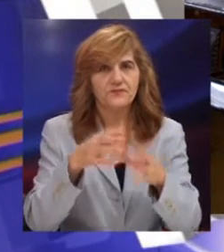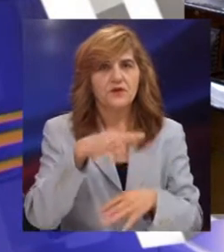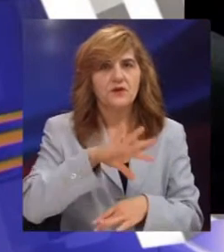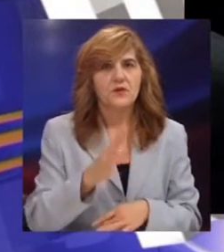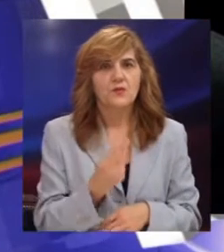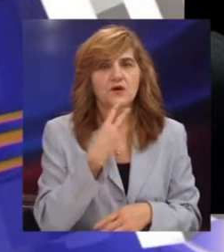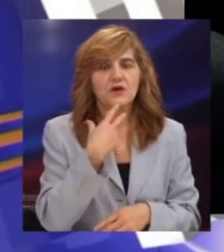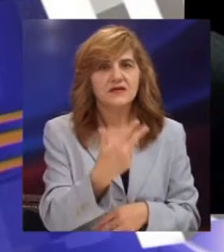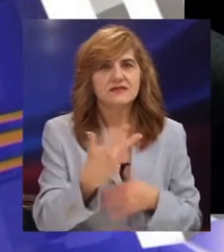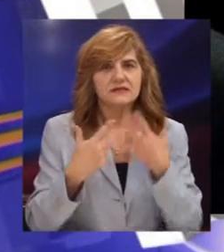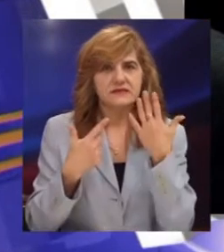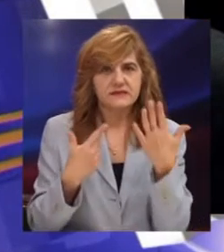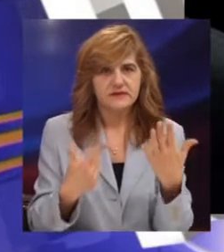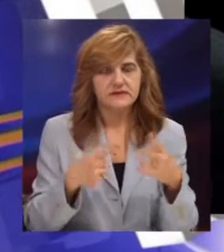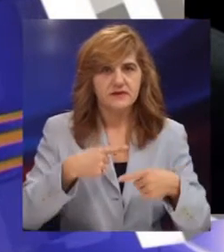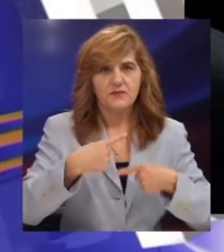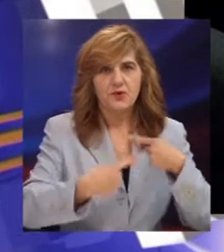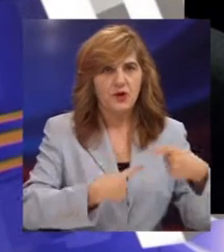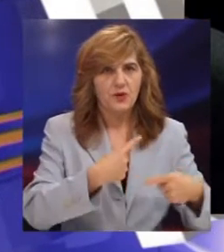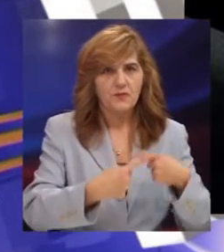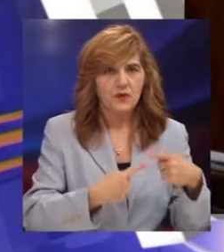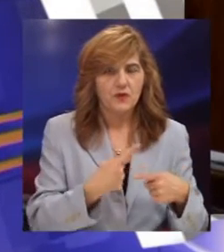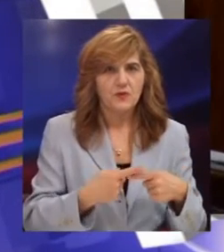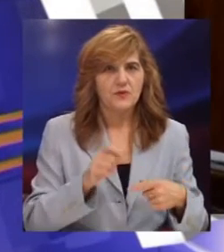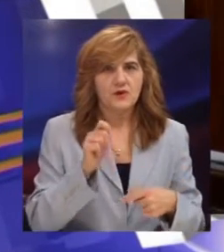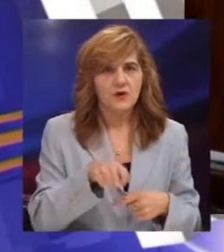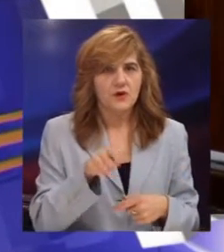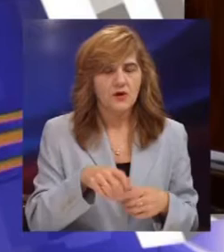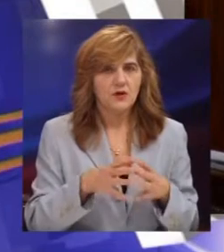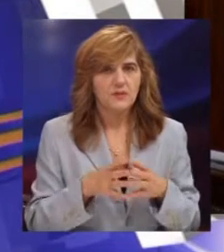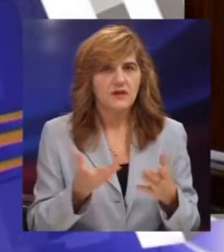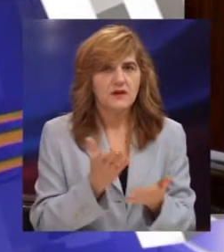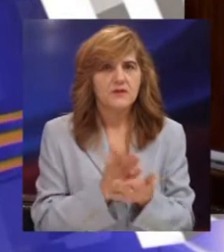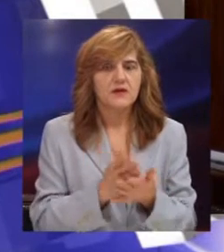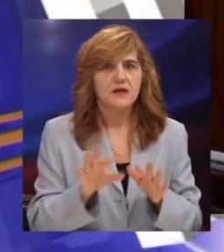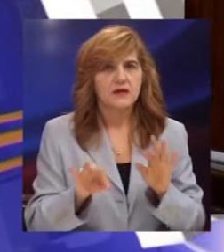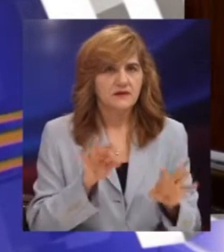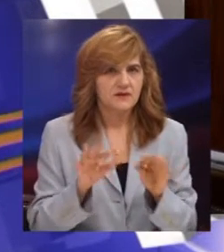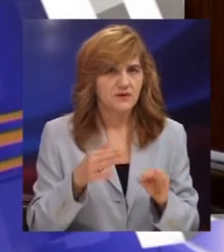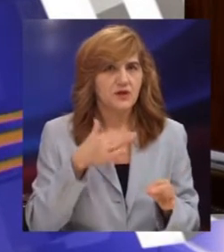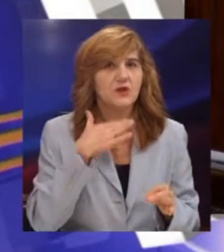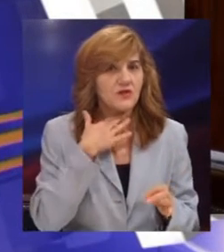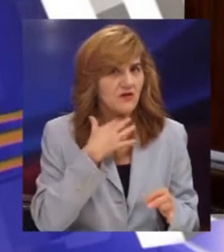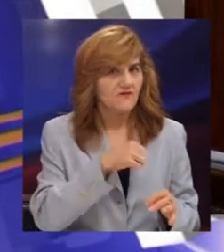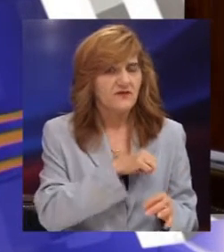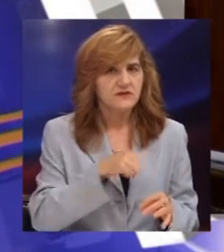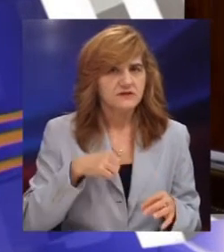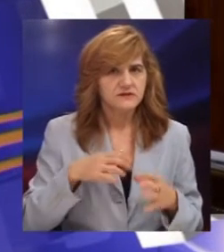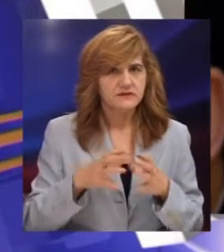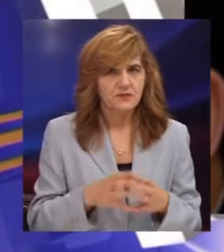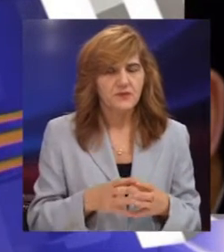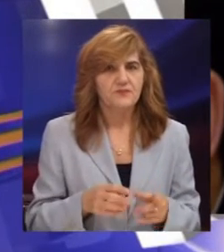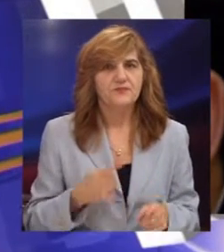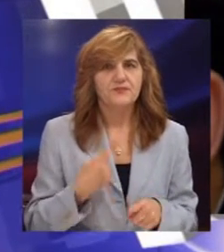37 odbornika je zvanično promenilo stranku ili napustilo odborničku grupu liste sa koje su izabrani. Dovoljno da sami preuzmu